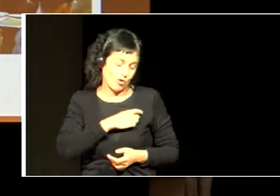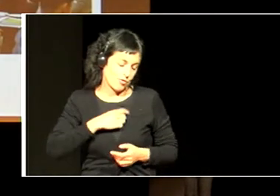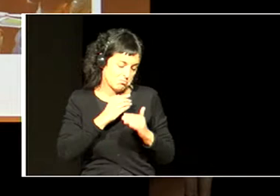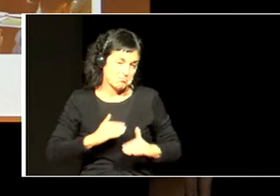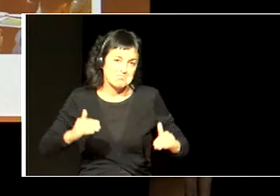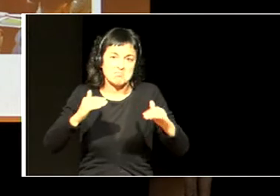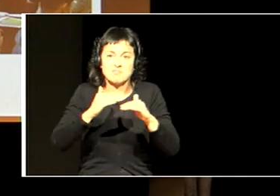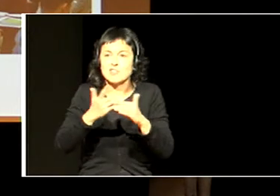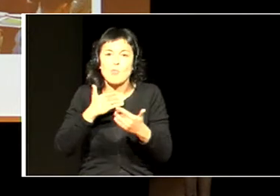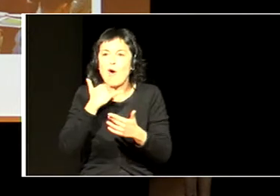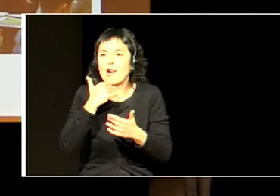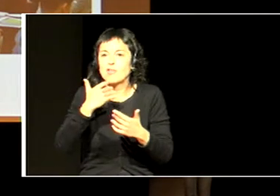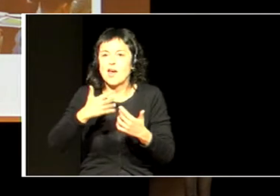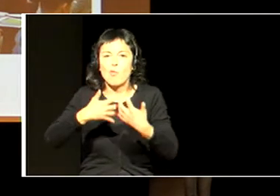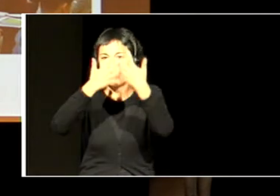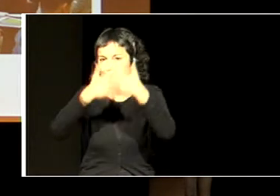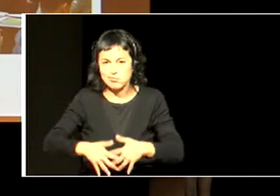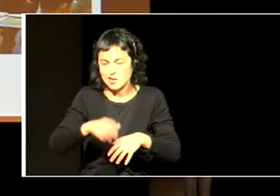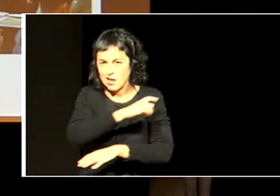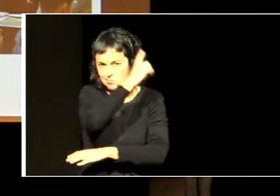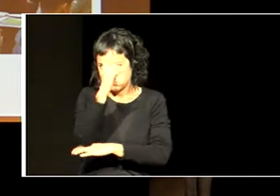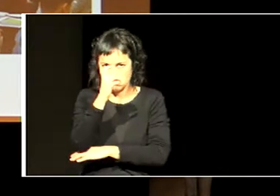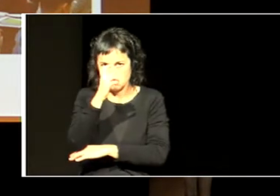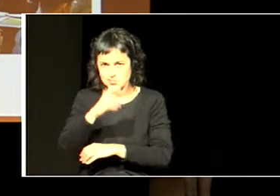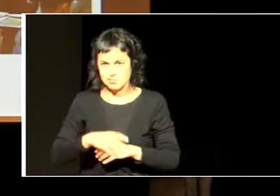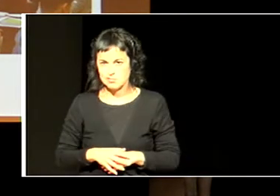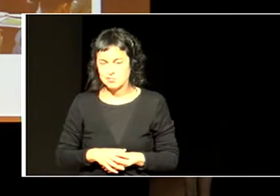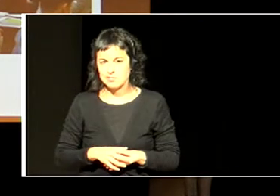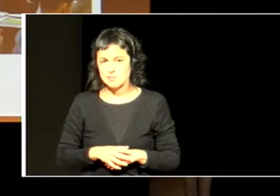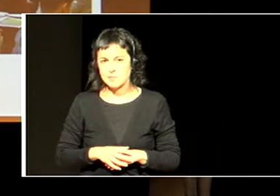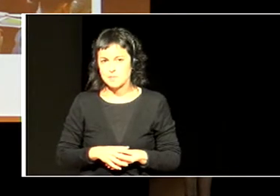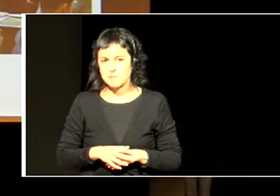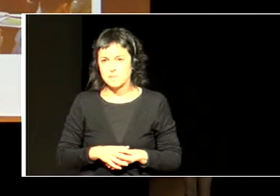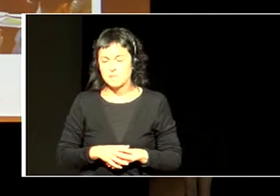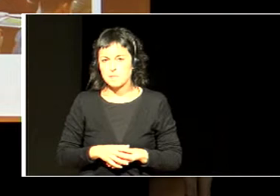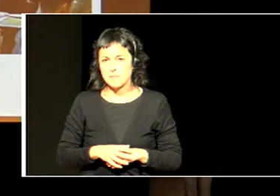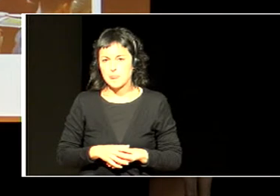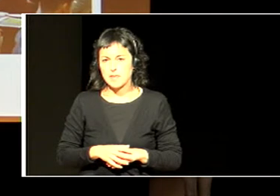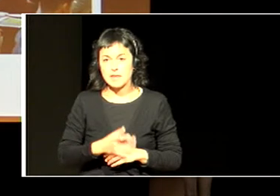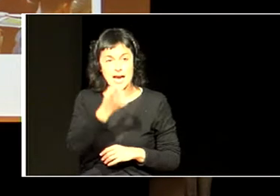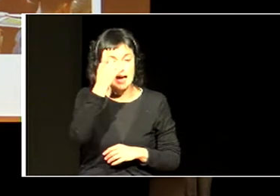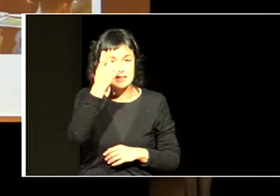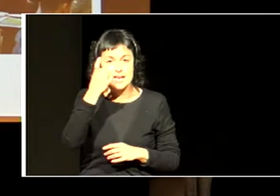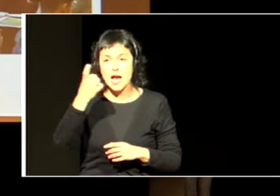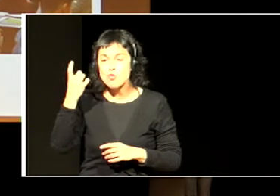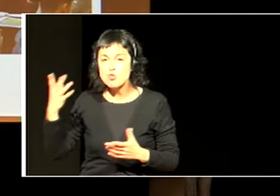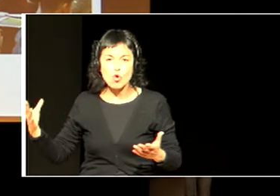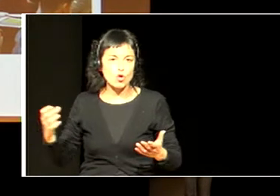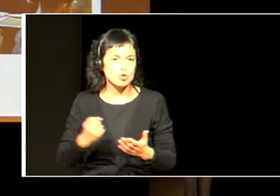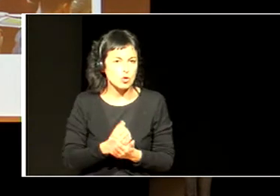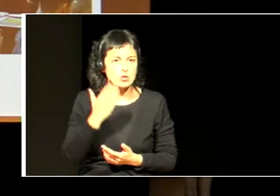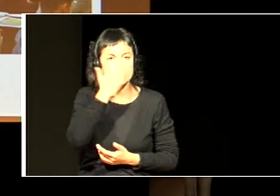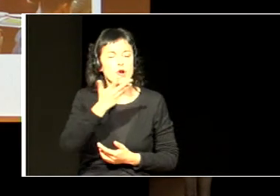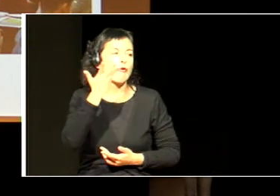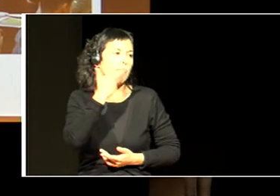gauza instituzional bat. Eta ikasle guztiek eskola osoa ezagutzen ditu, badakit